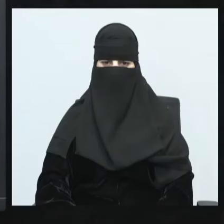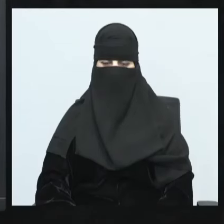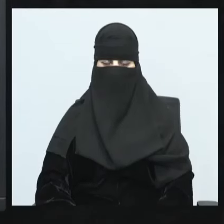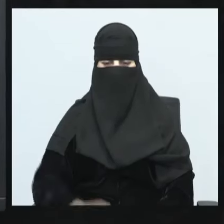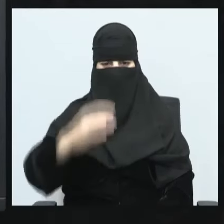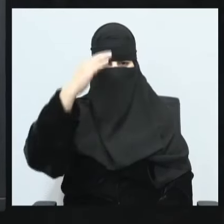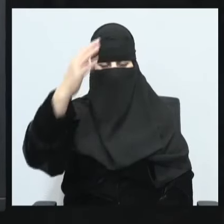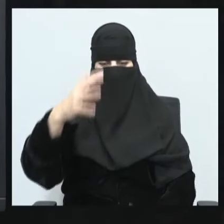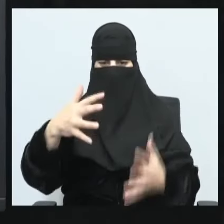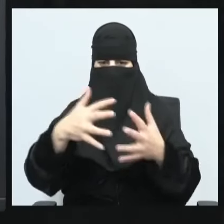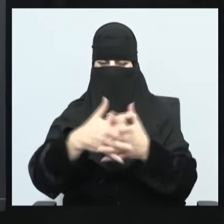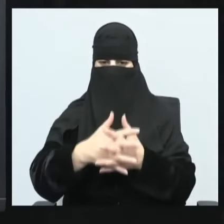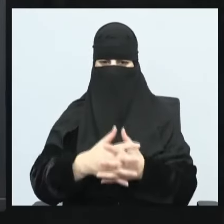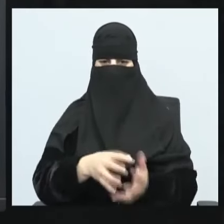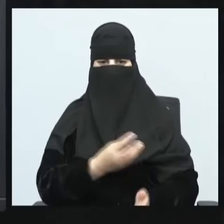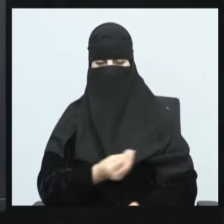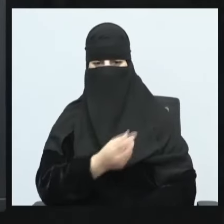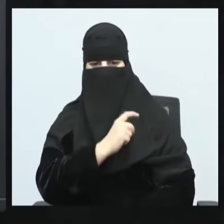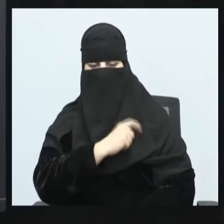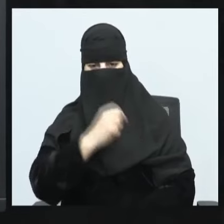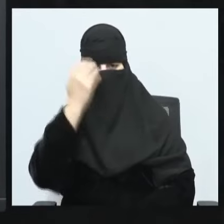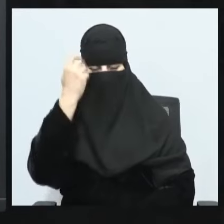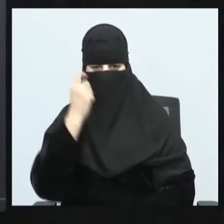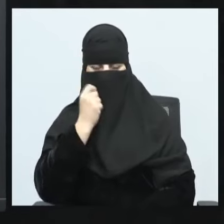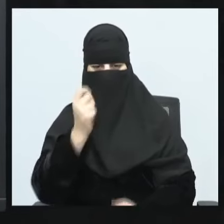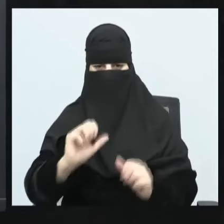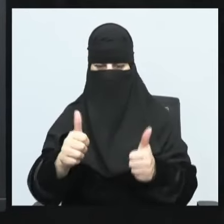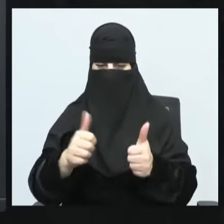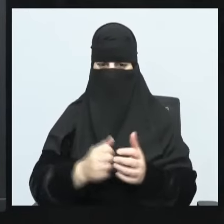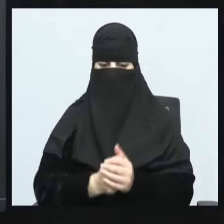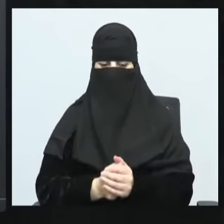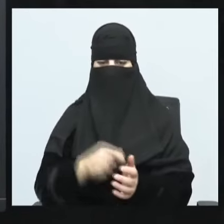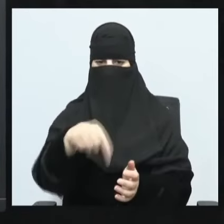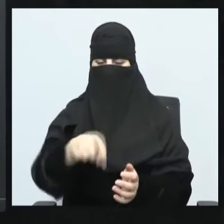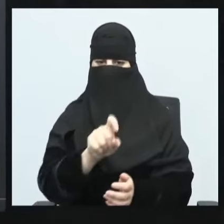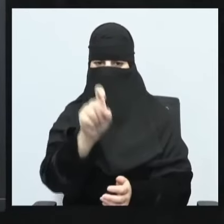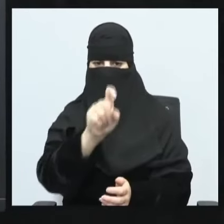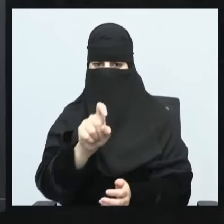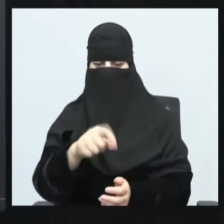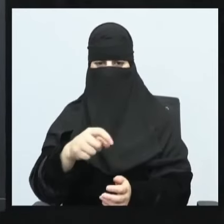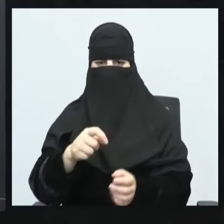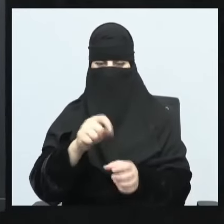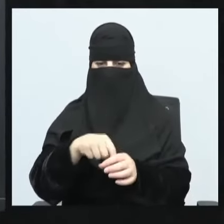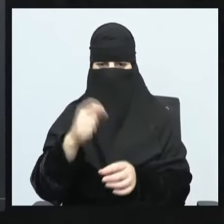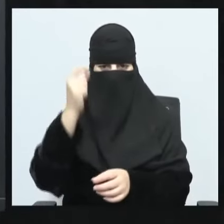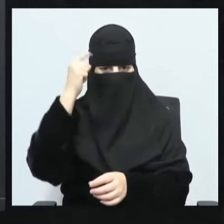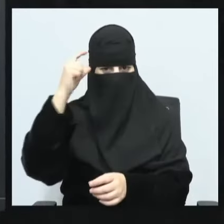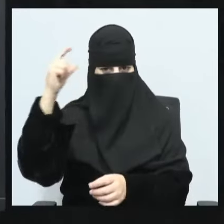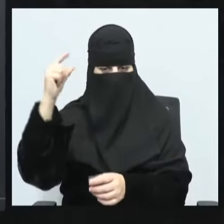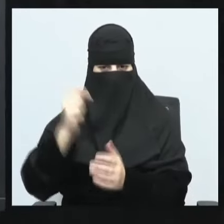شكرا لتفاعلكم اعزائي الطلاب والطالبات الرائعين والرايات هذا السؤال في ذكاء